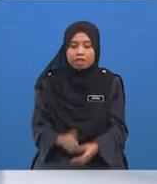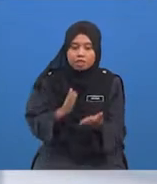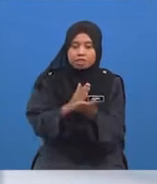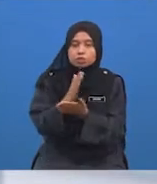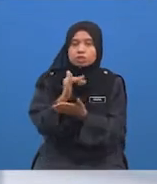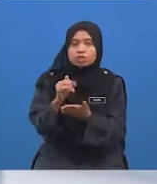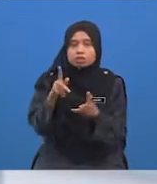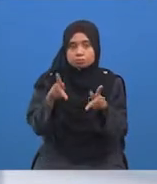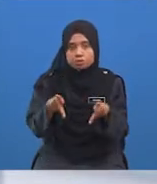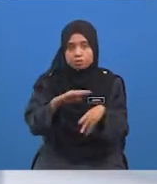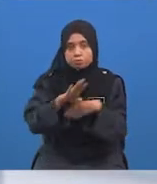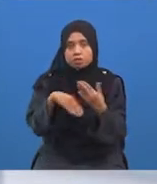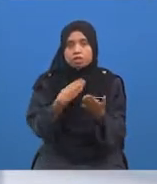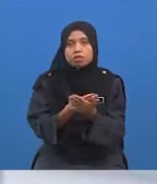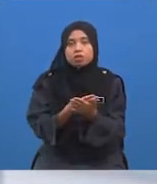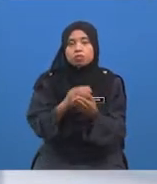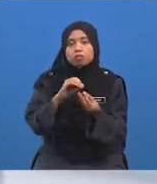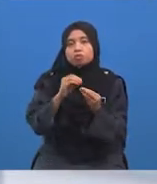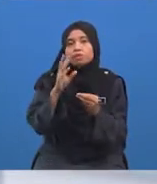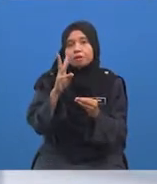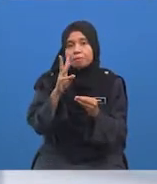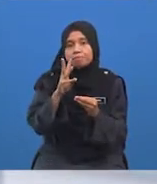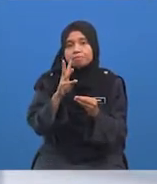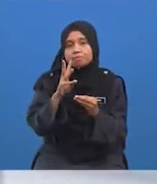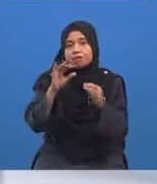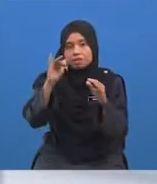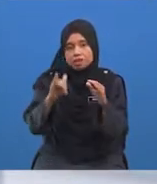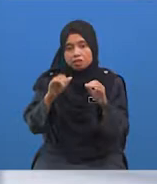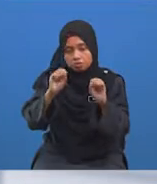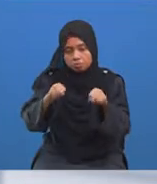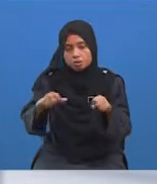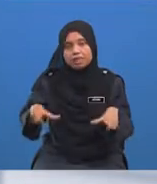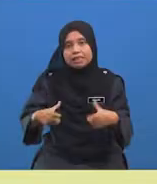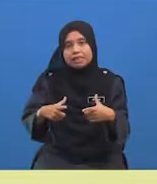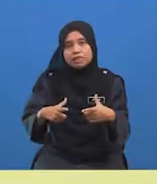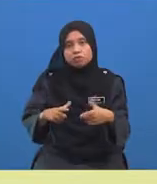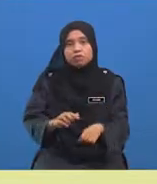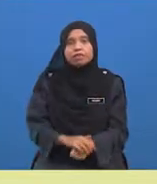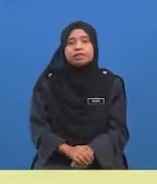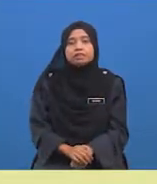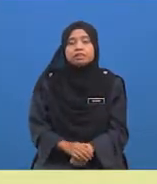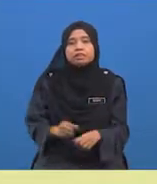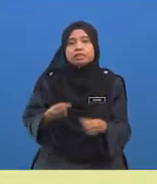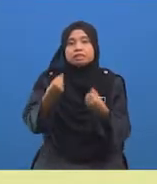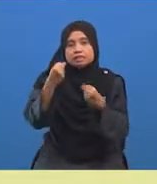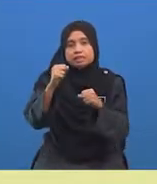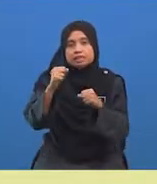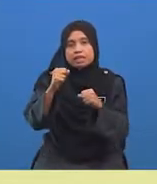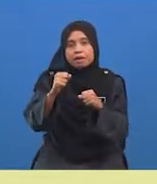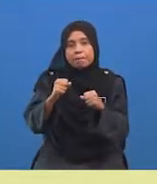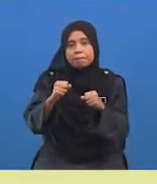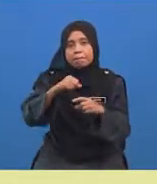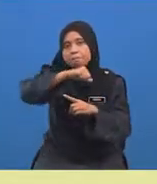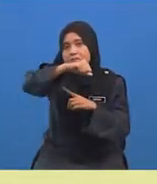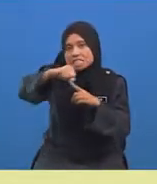Seterusnya, pelajar sekalian, kaedah keenam yang boleh dilakukan oleh pihak pengurusan dengan menyediakan